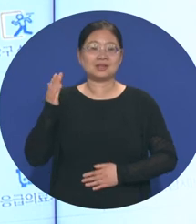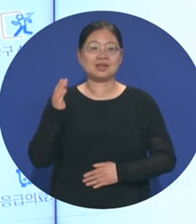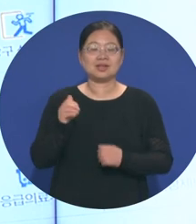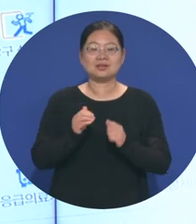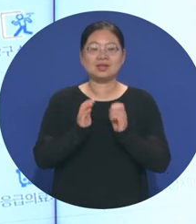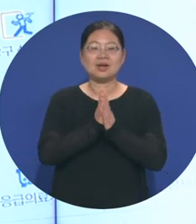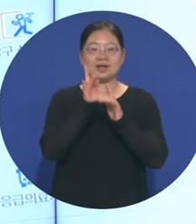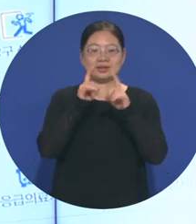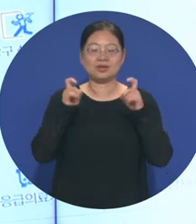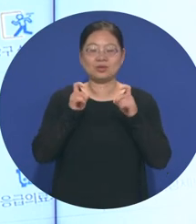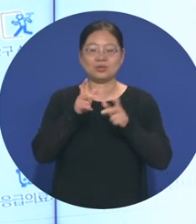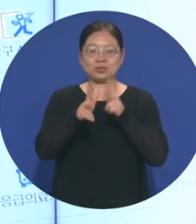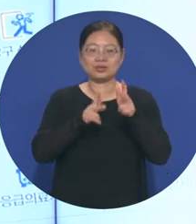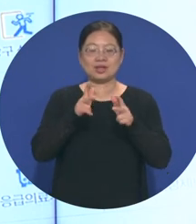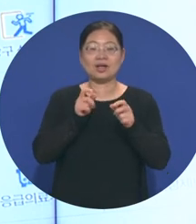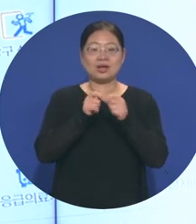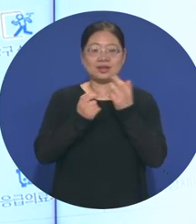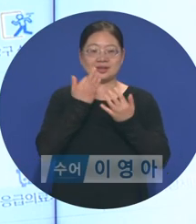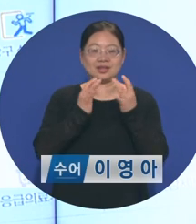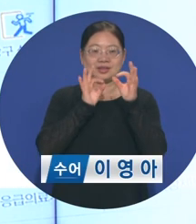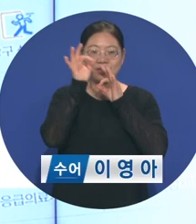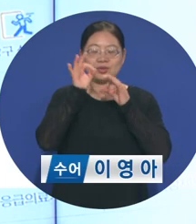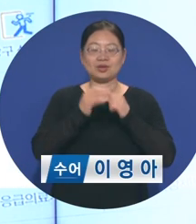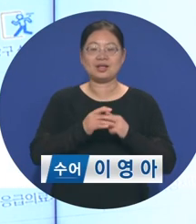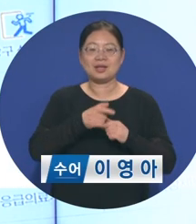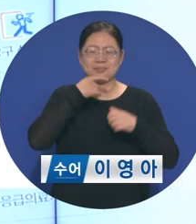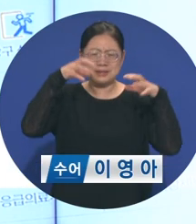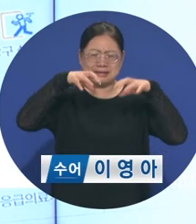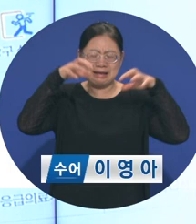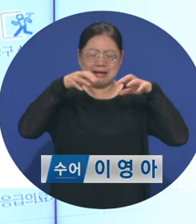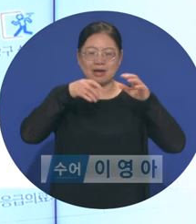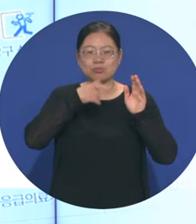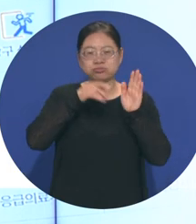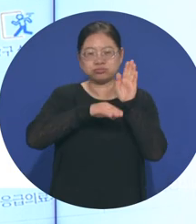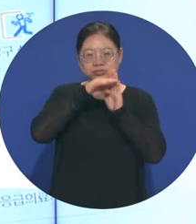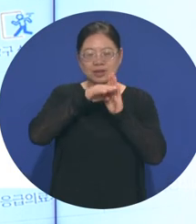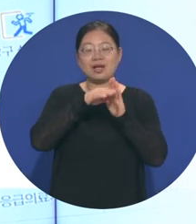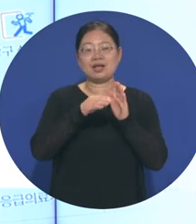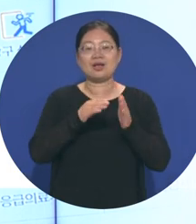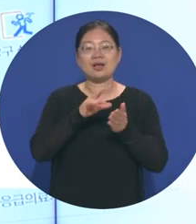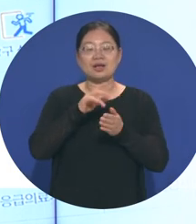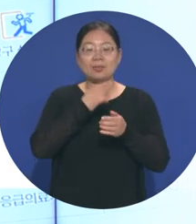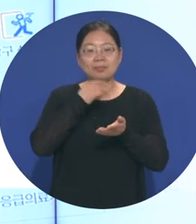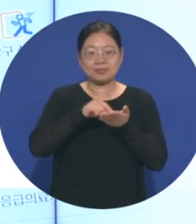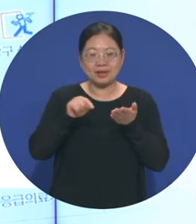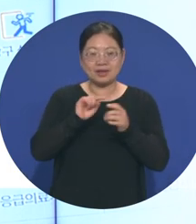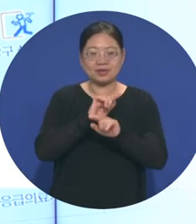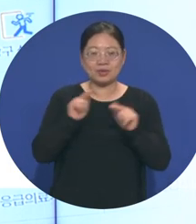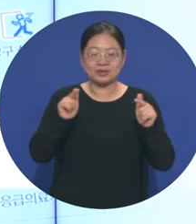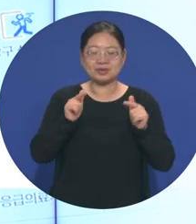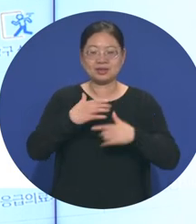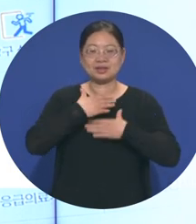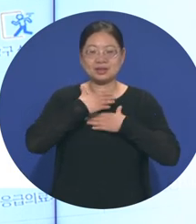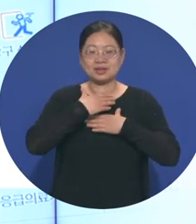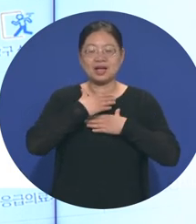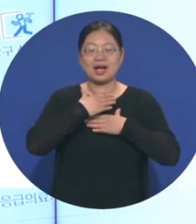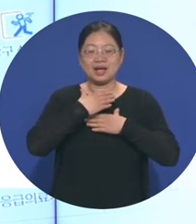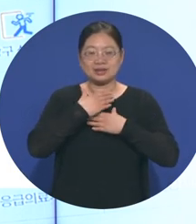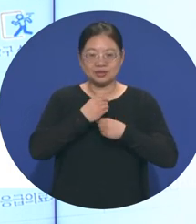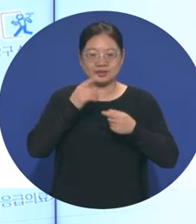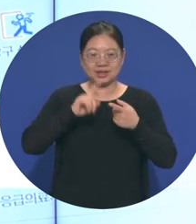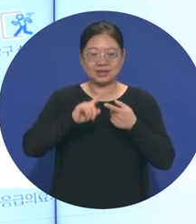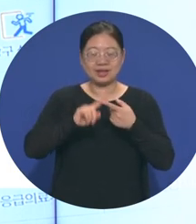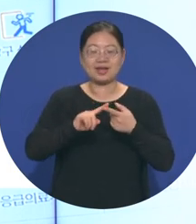최근 화성 공장 화제 사고부터 장마 절수 발생 위험 등 우리 주변 각종 사고에 대한 예방 중요성이 커지고